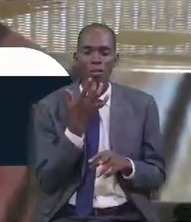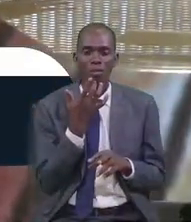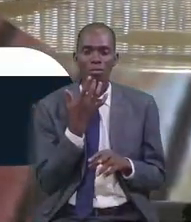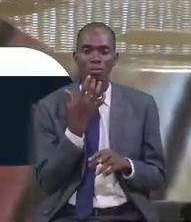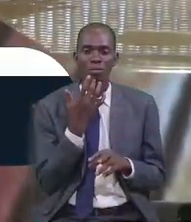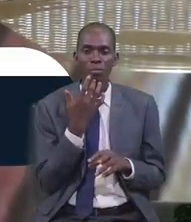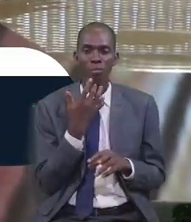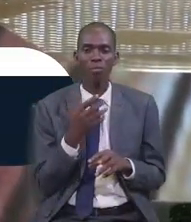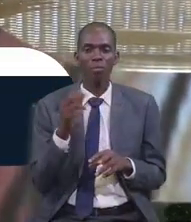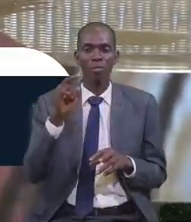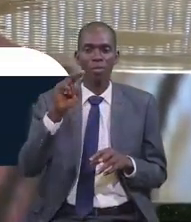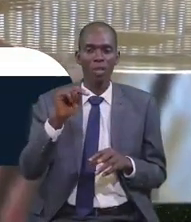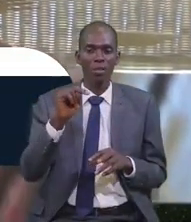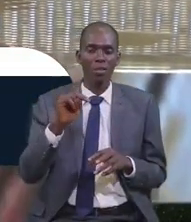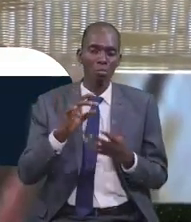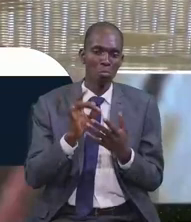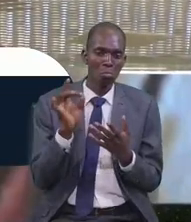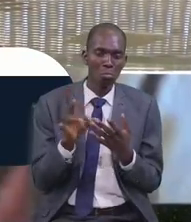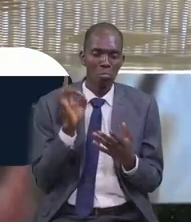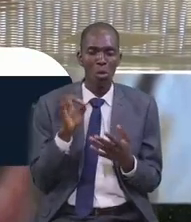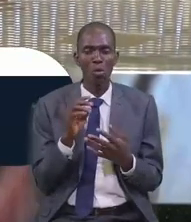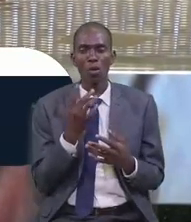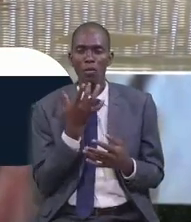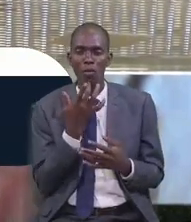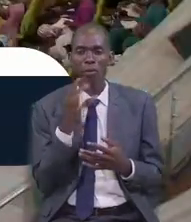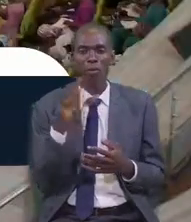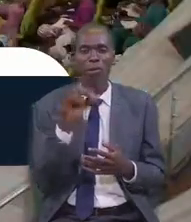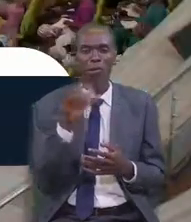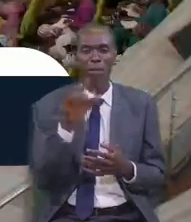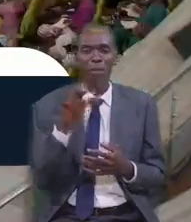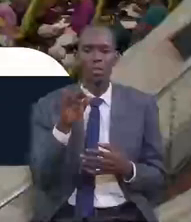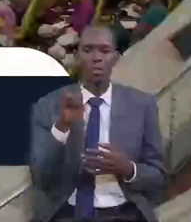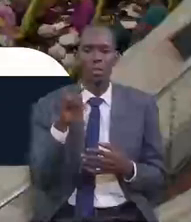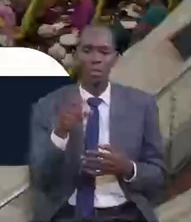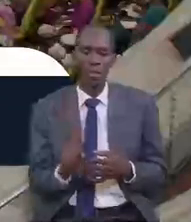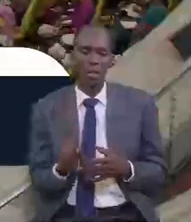préférés sanctifiés pour l'usage de Dieu.